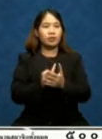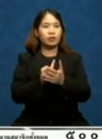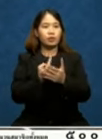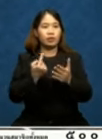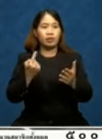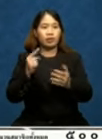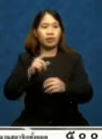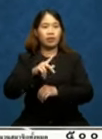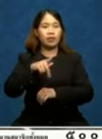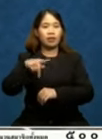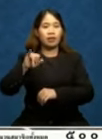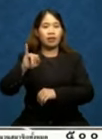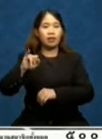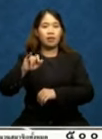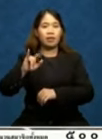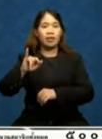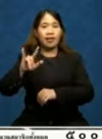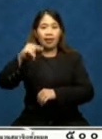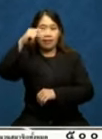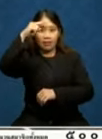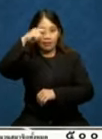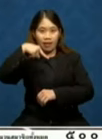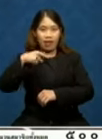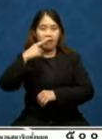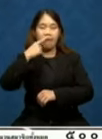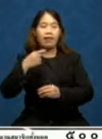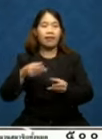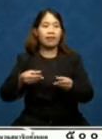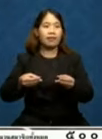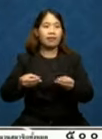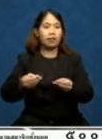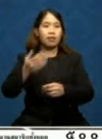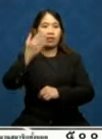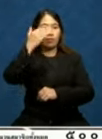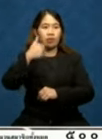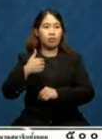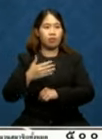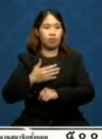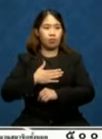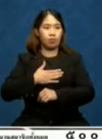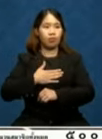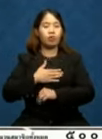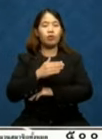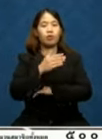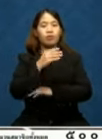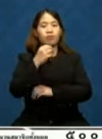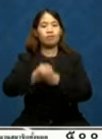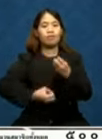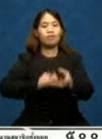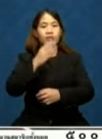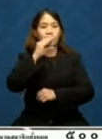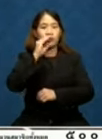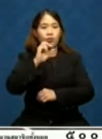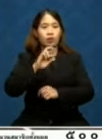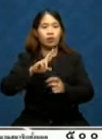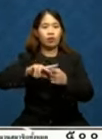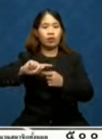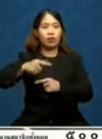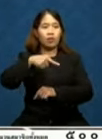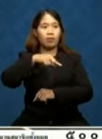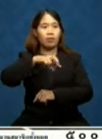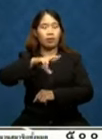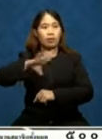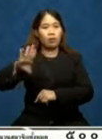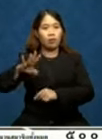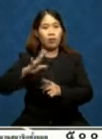พญาไทยดินแดงครับวันนี้ผมขออนุญาตมาร่วมทวงสิทธิ์ให้เด็กนะครับในร่างพรบแก้ไขเพิ่มเติมประมวลกฎหมายแพ่งและพาณิชย์ฉ